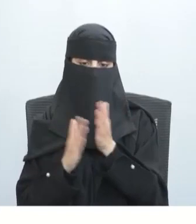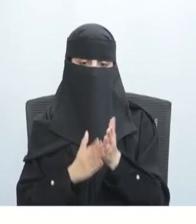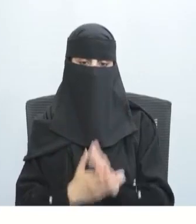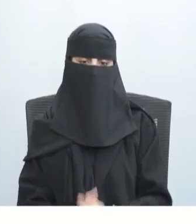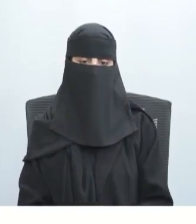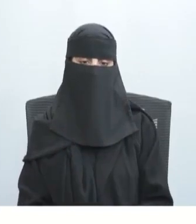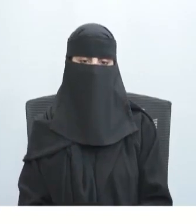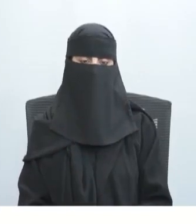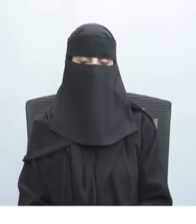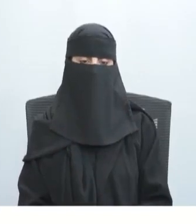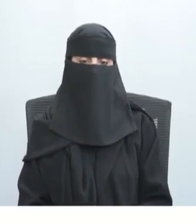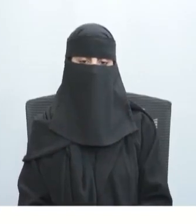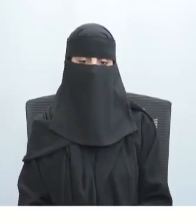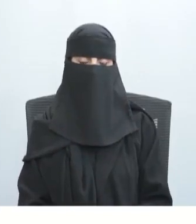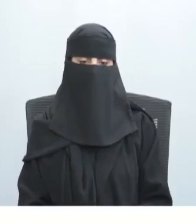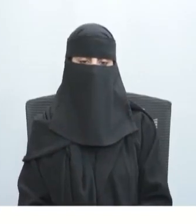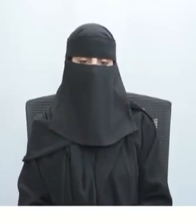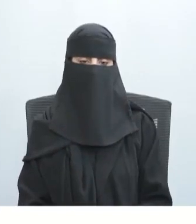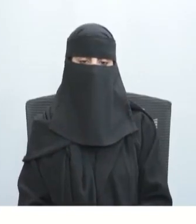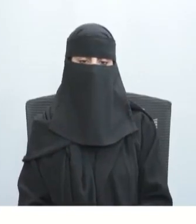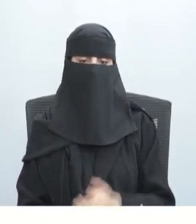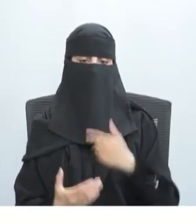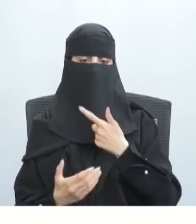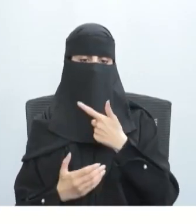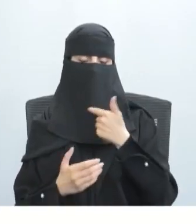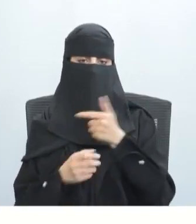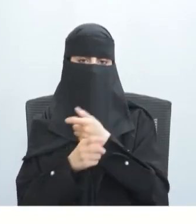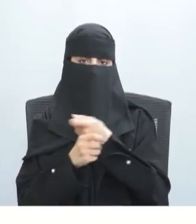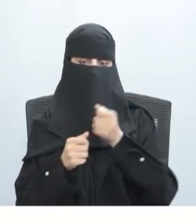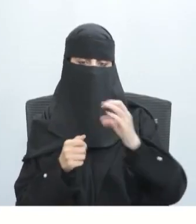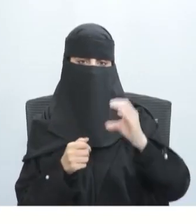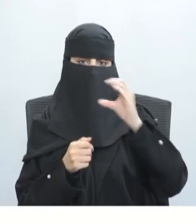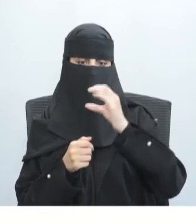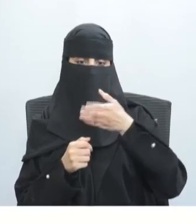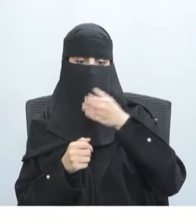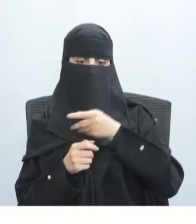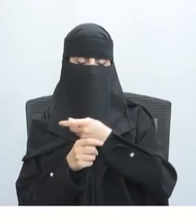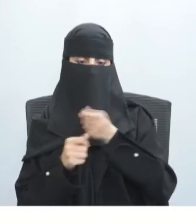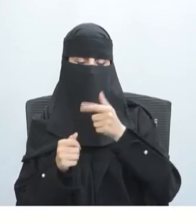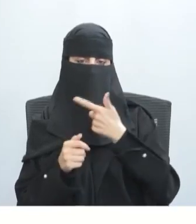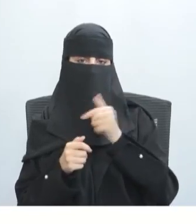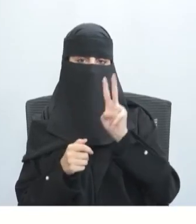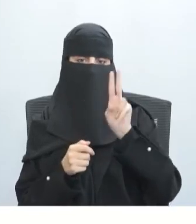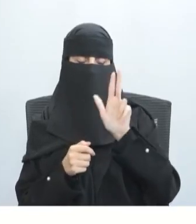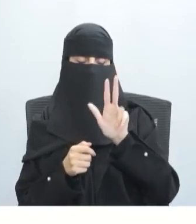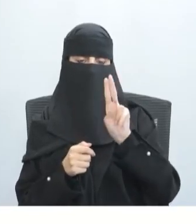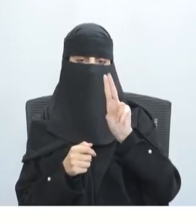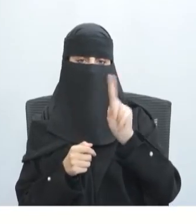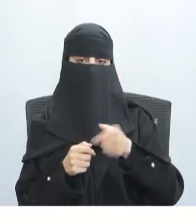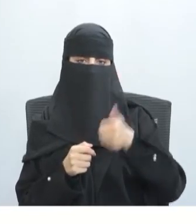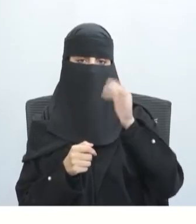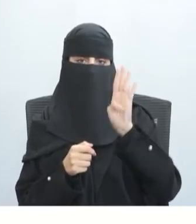المتراكمه يسمى كسب العائد على العائد هنالك طريقه اخرى كما ذكرنا هي العائد على العائد بالطريقه